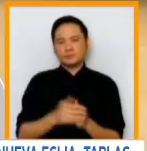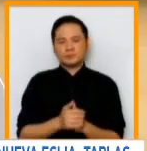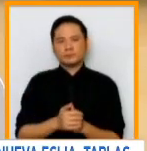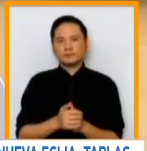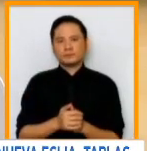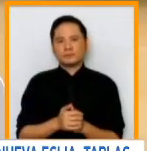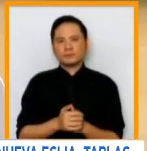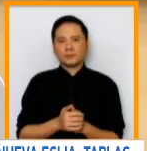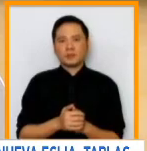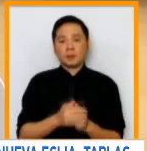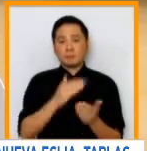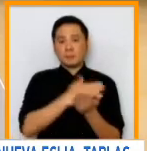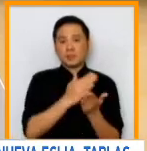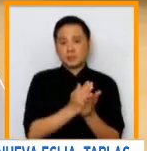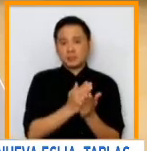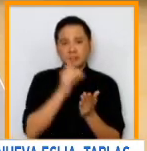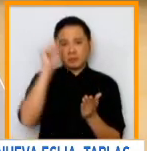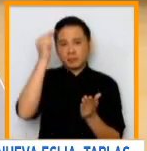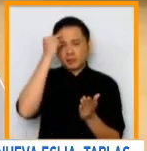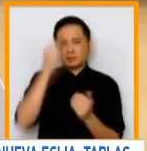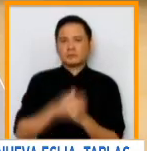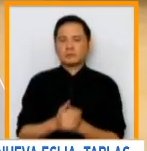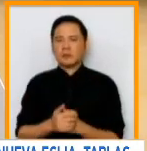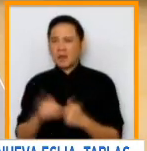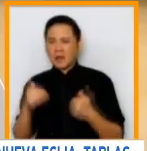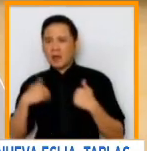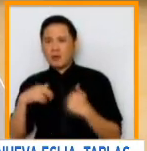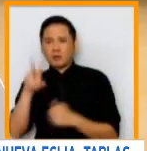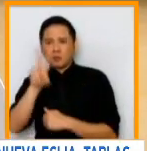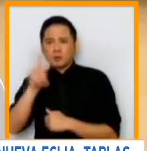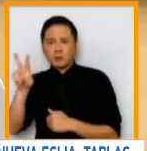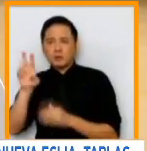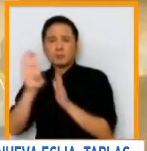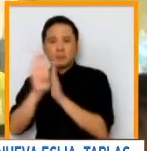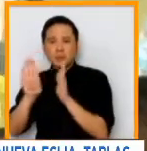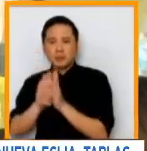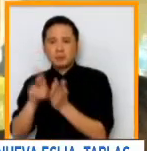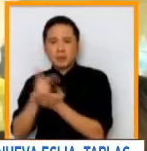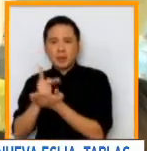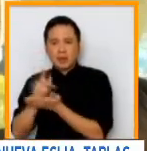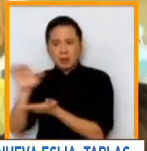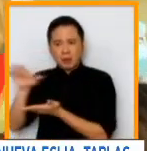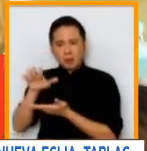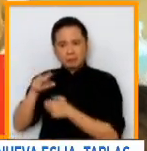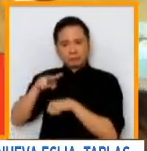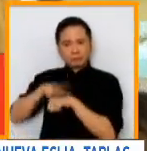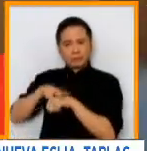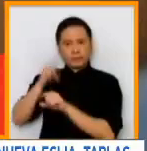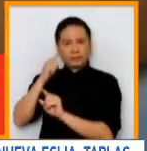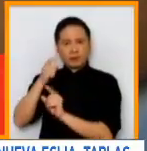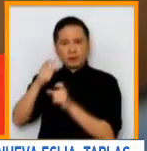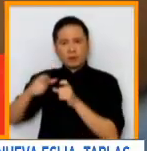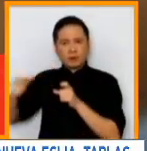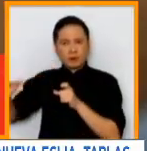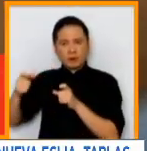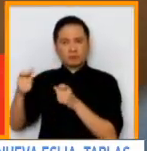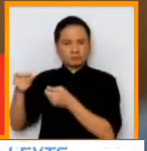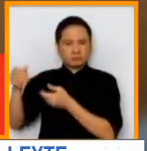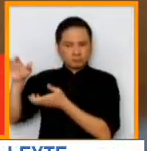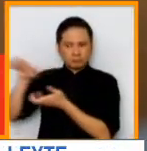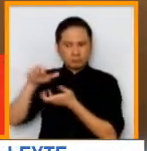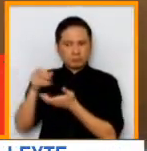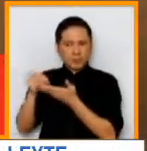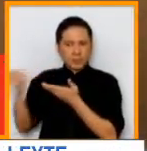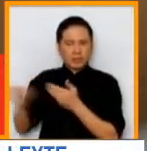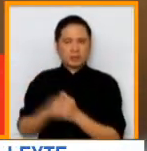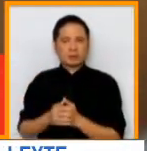2022 budget para sa booster shots ng mga bakuna kontra COVID-19. Pero ayon kay Presidential Spokesperson Harry Roque, ito ay